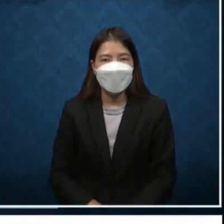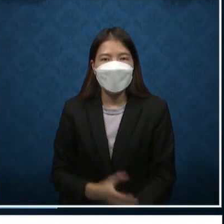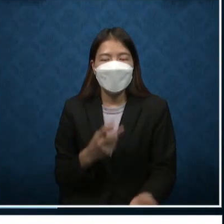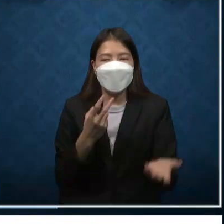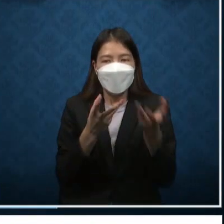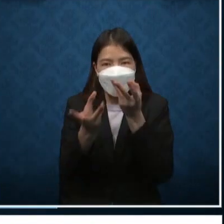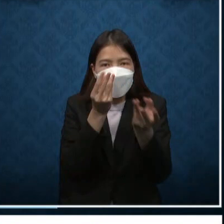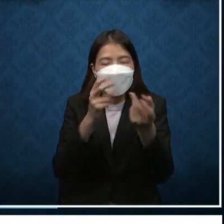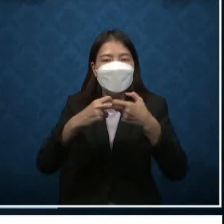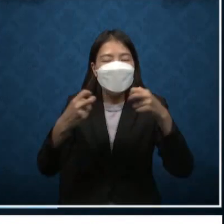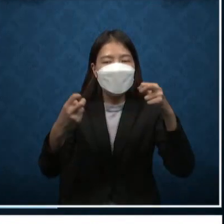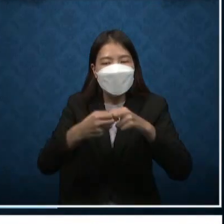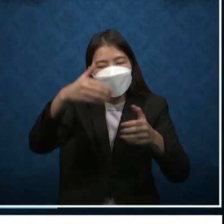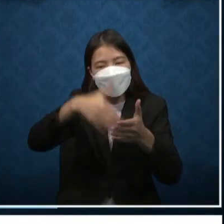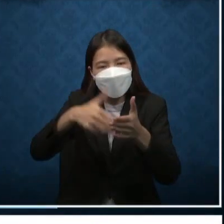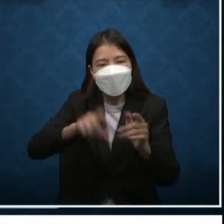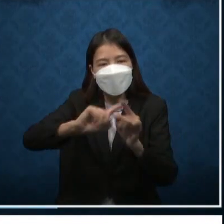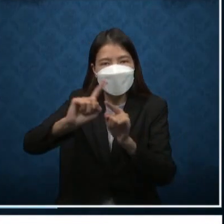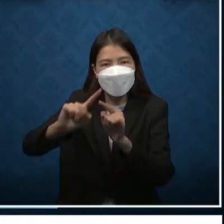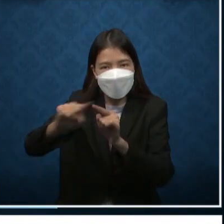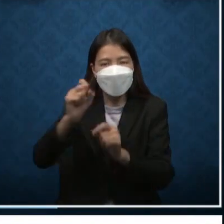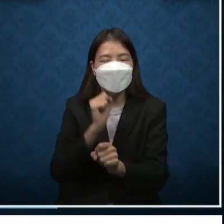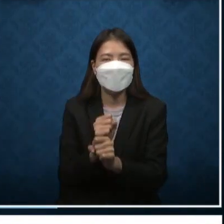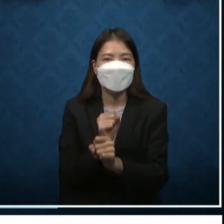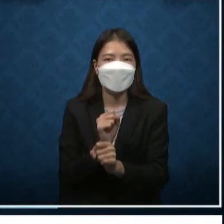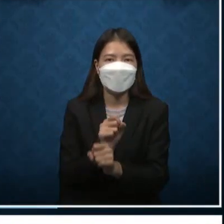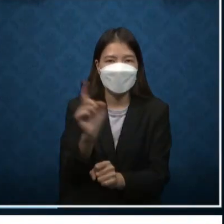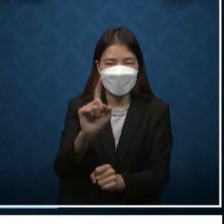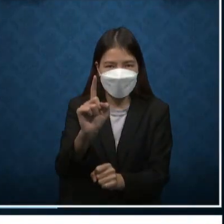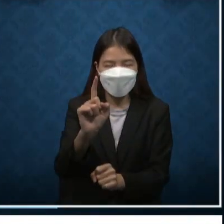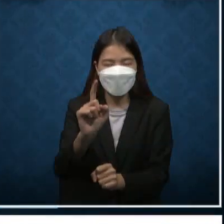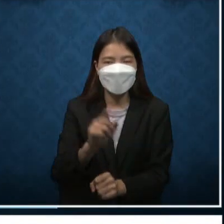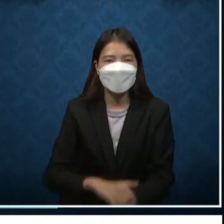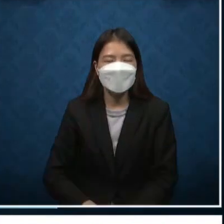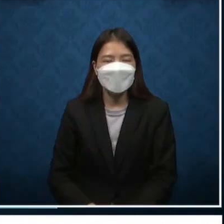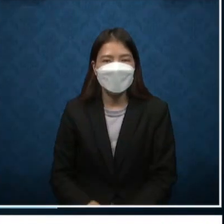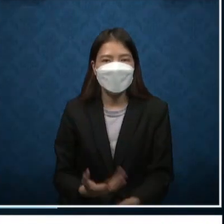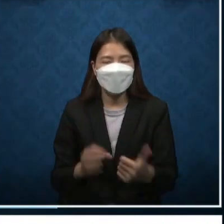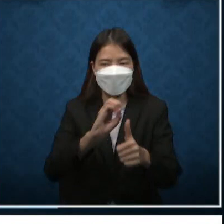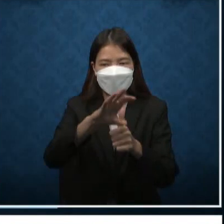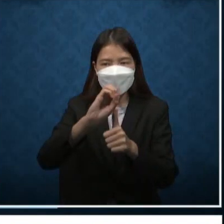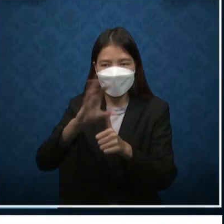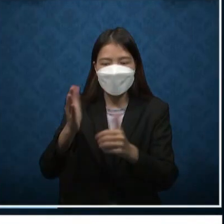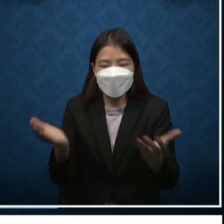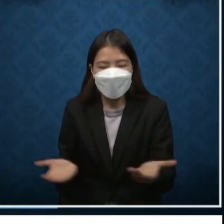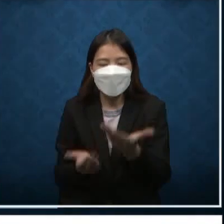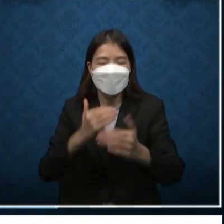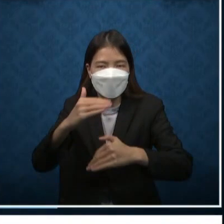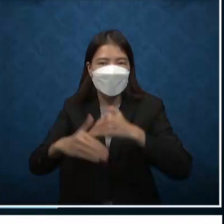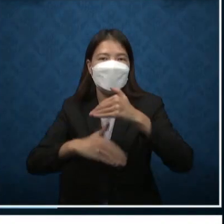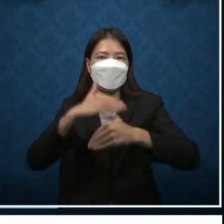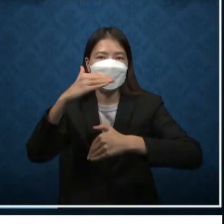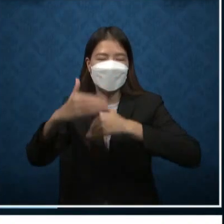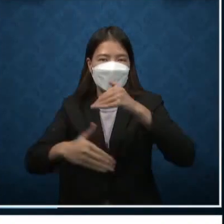4ในการนำเนื่องงานของ ศูเทพัฒนาารชาทิvetteย ทีเฤิมแนะแนวทางการพัฒนา สัยภาพ